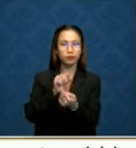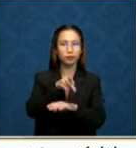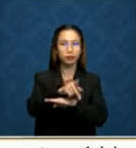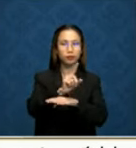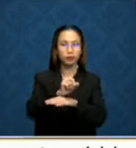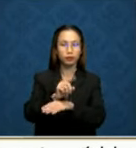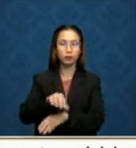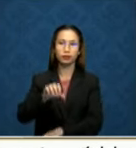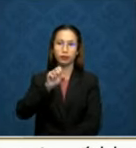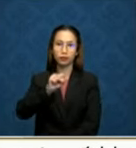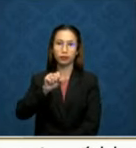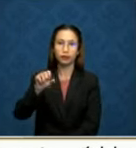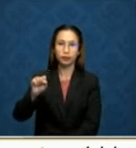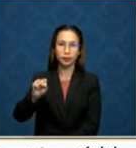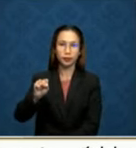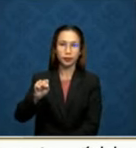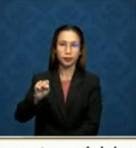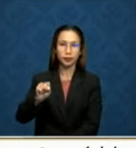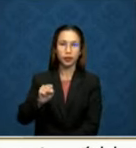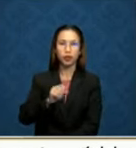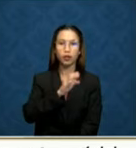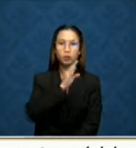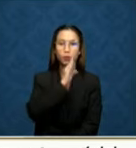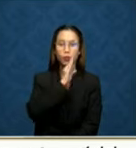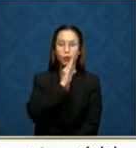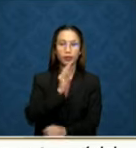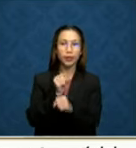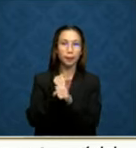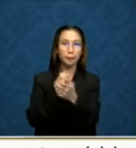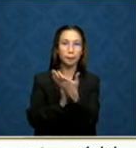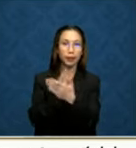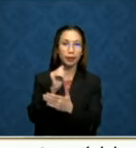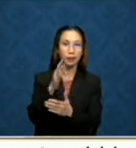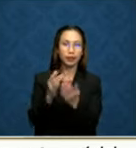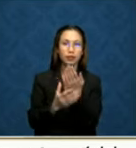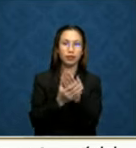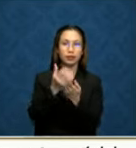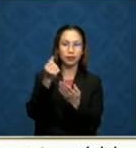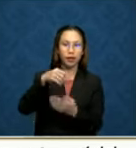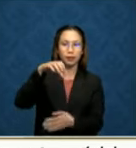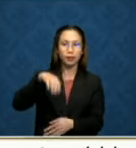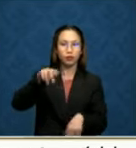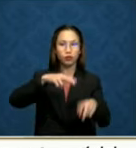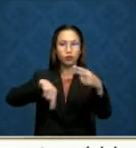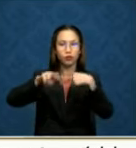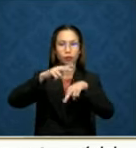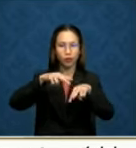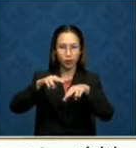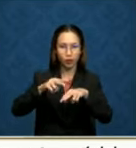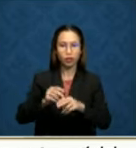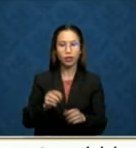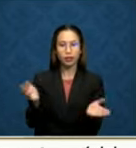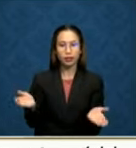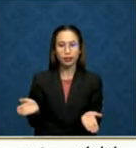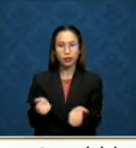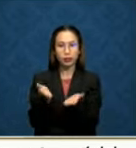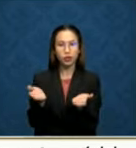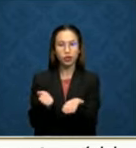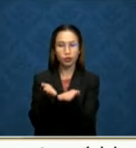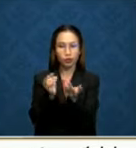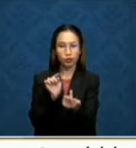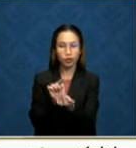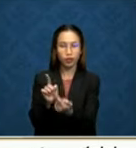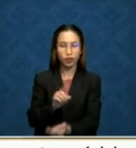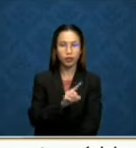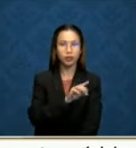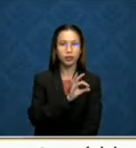ิสภาพพธธานรัศดรณ์จะไม่เกิดขได้เลยนะฮะถ้าสภาพอกรผู้บรโภคไม่ได้รับแงสับสนุนจากสมาชิก